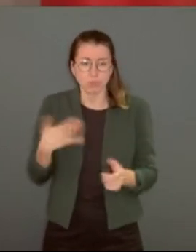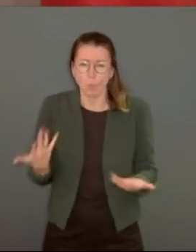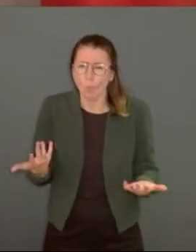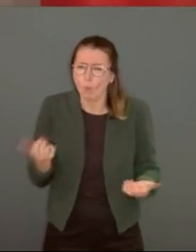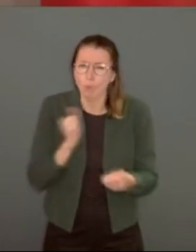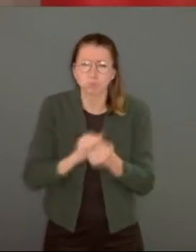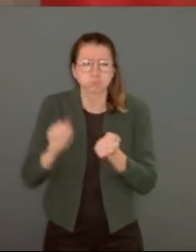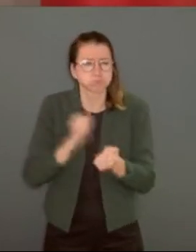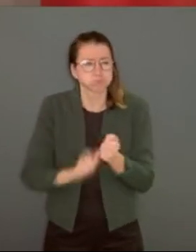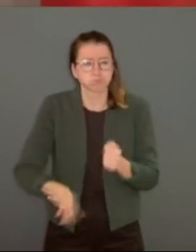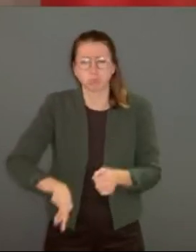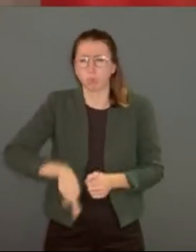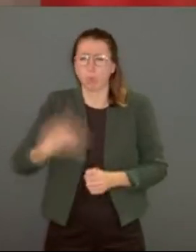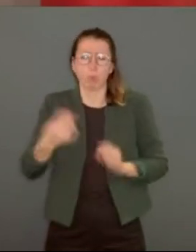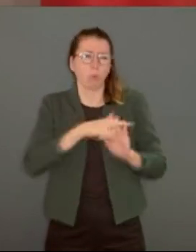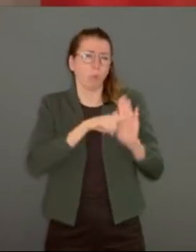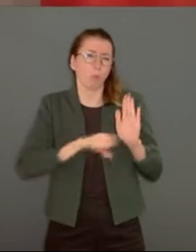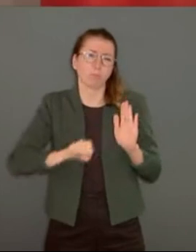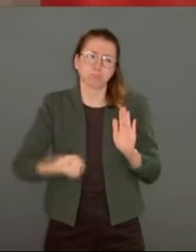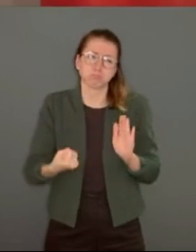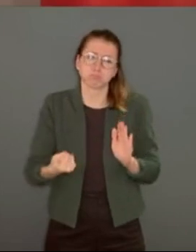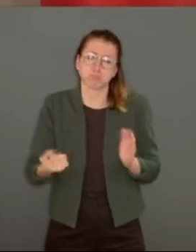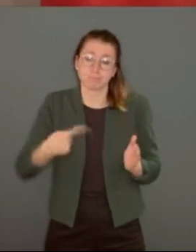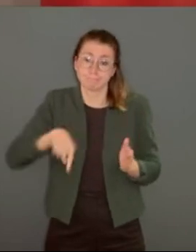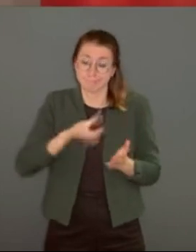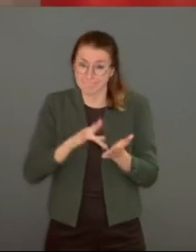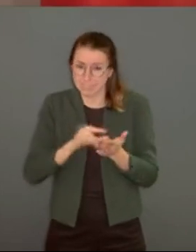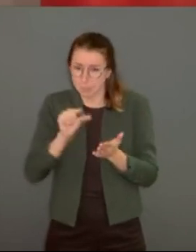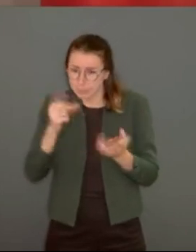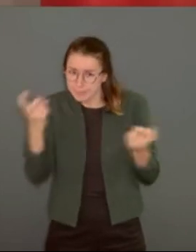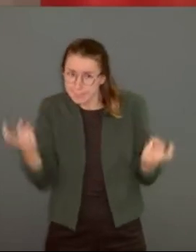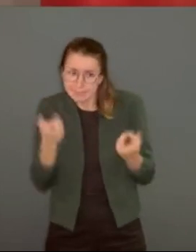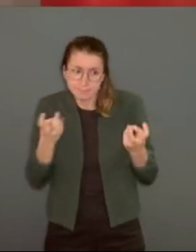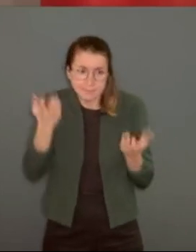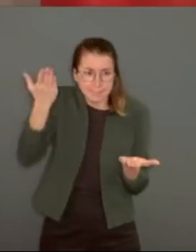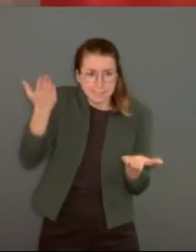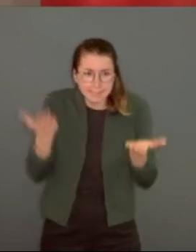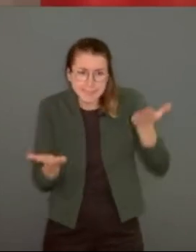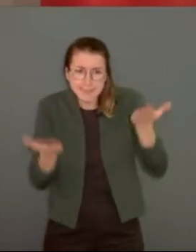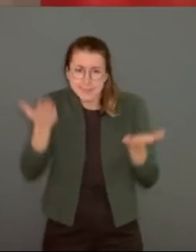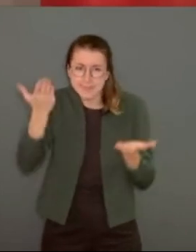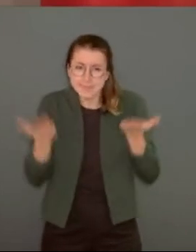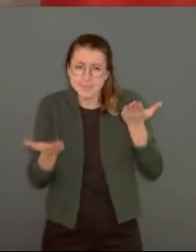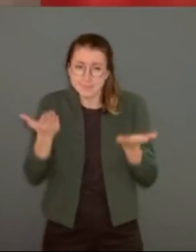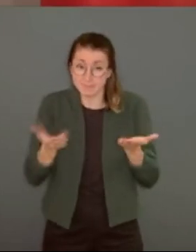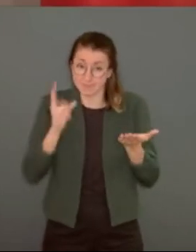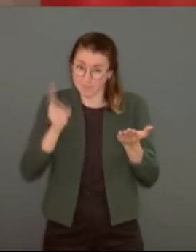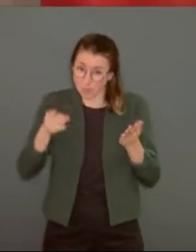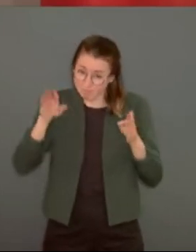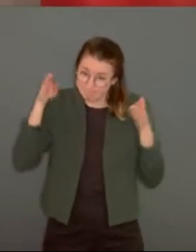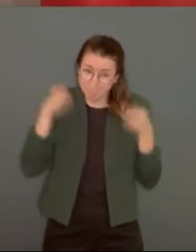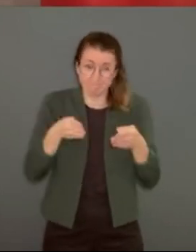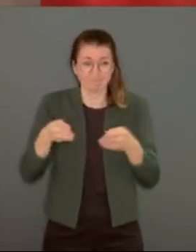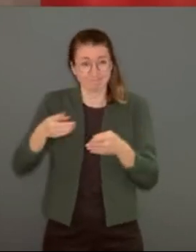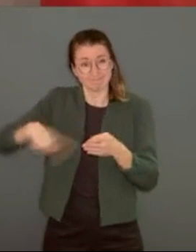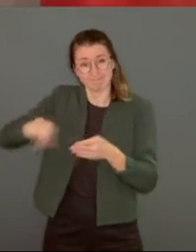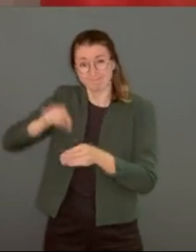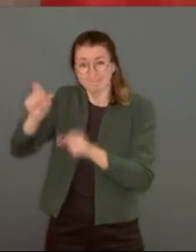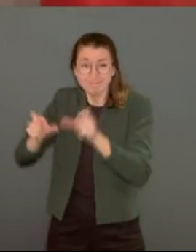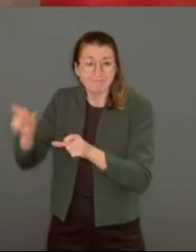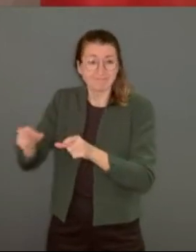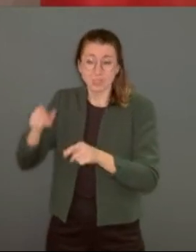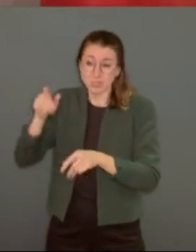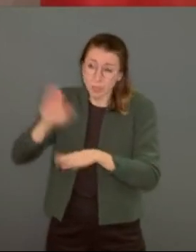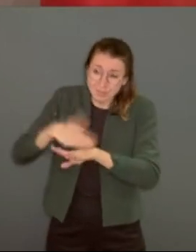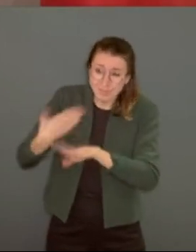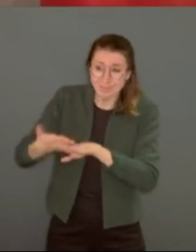essayons d'avoir, ça a été dit, par rapport à la santé et à la vie de nos concitoyens et la situation dans les hôpitaux